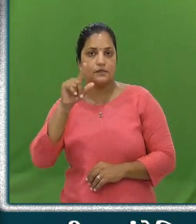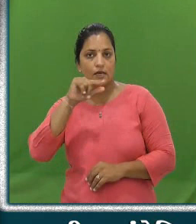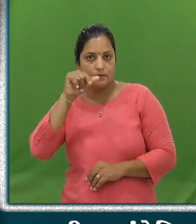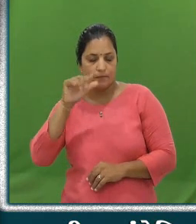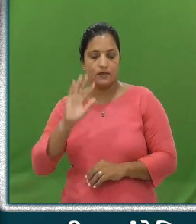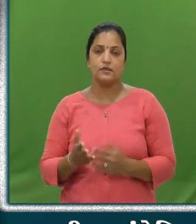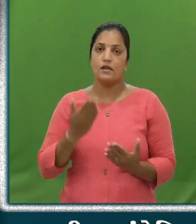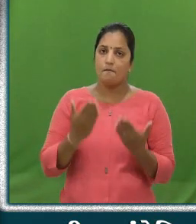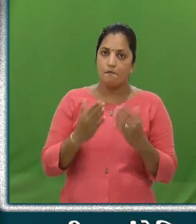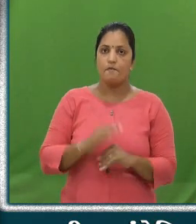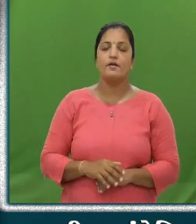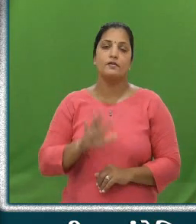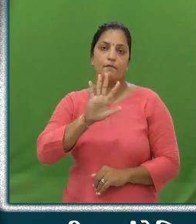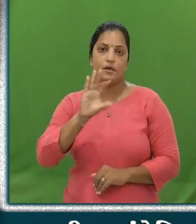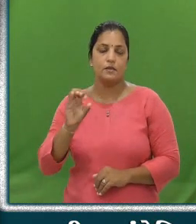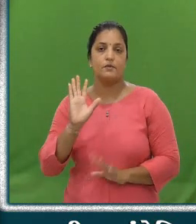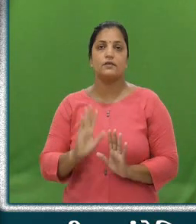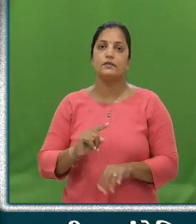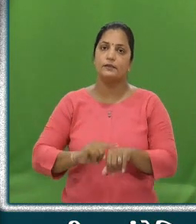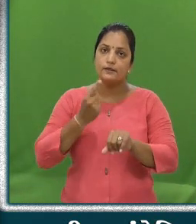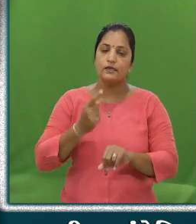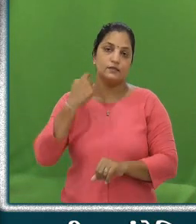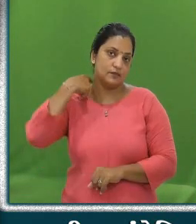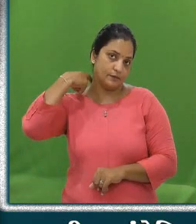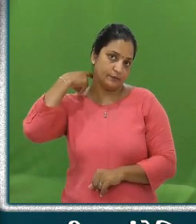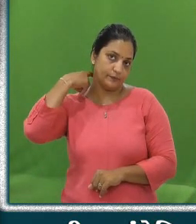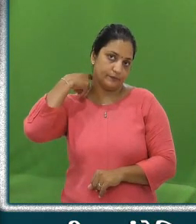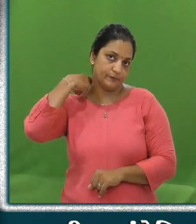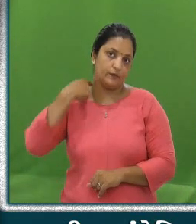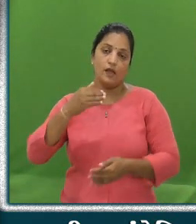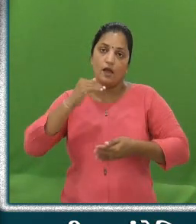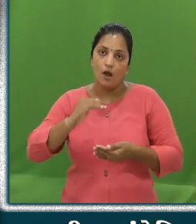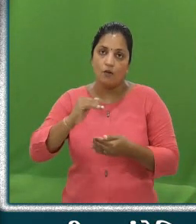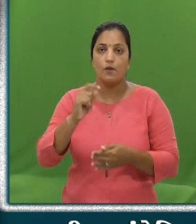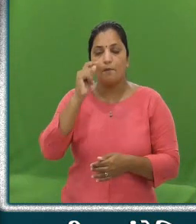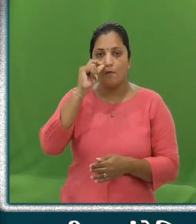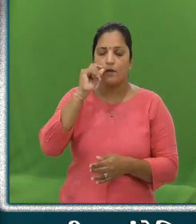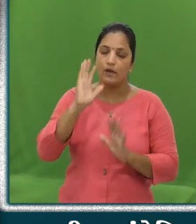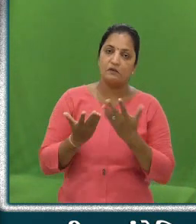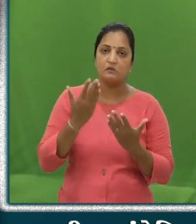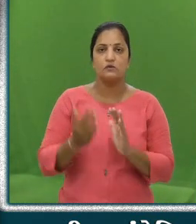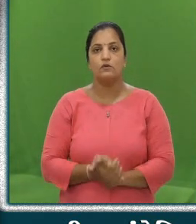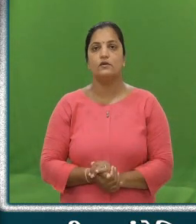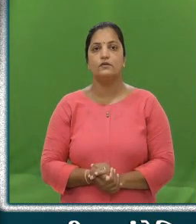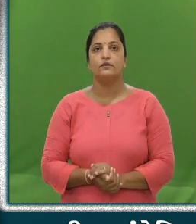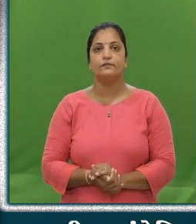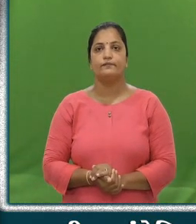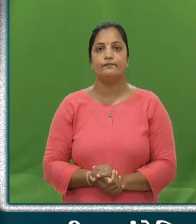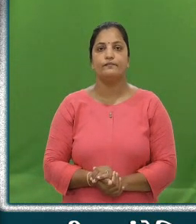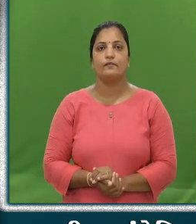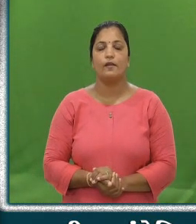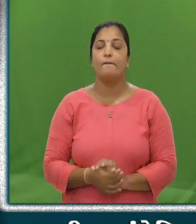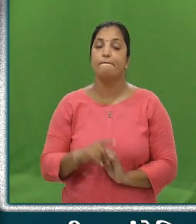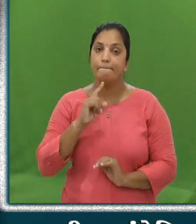છે 50-50% ચાન્સીસ છે બરોબર એટલે આવનારું સંતતિ નર થશે કે માદા એ આ રીતે નક્કી